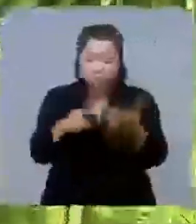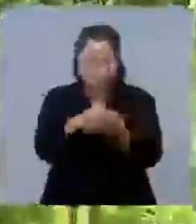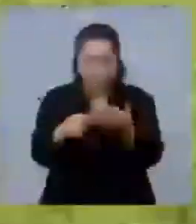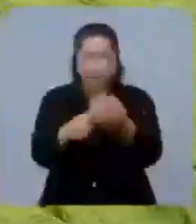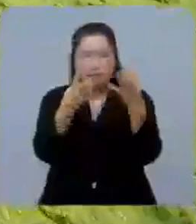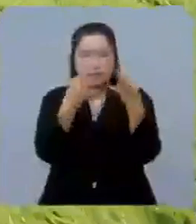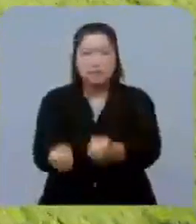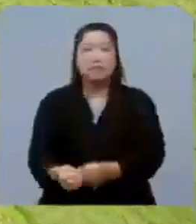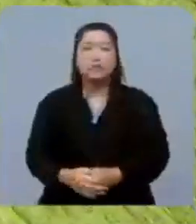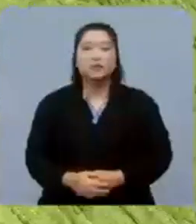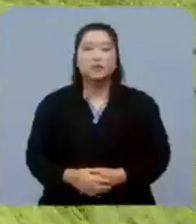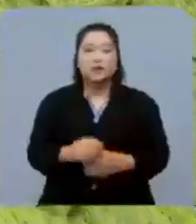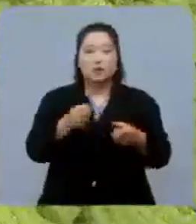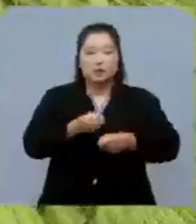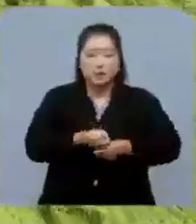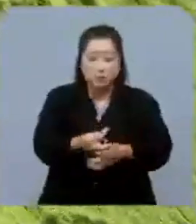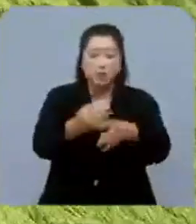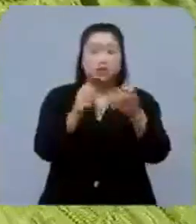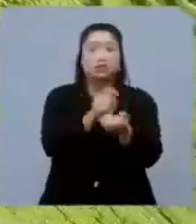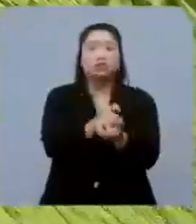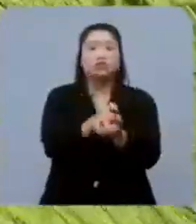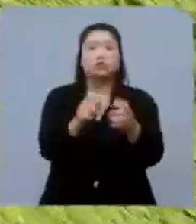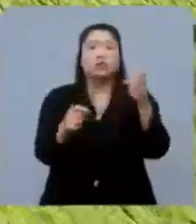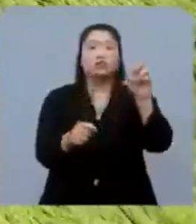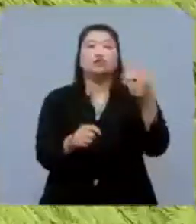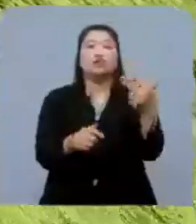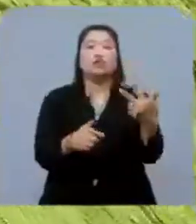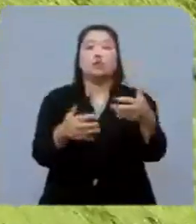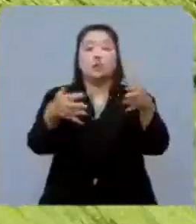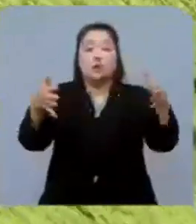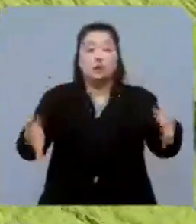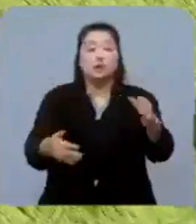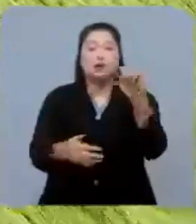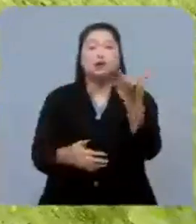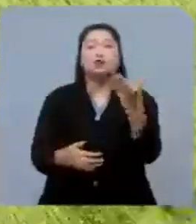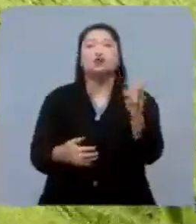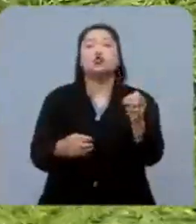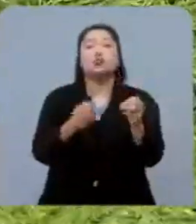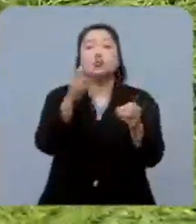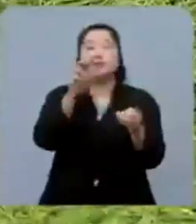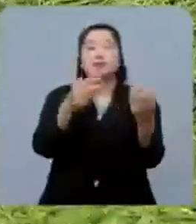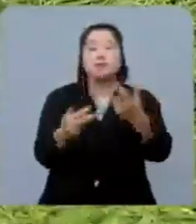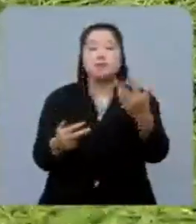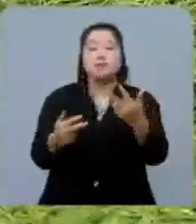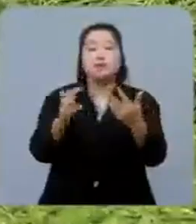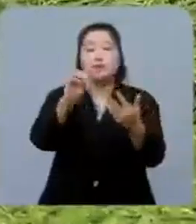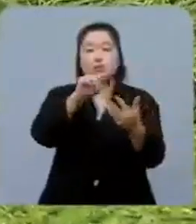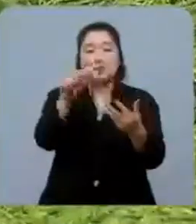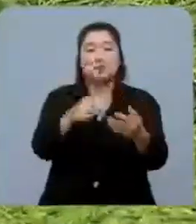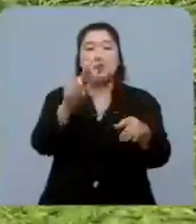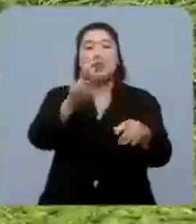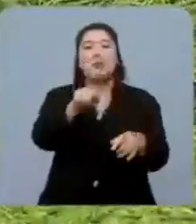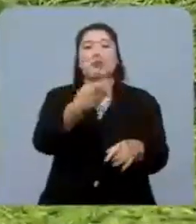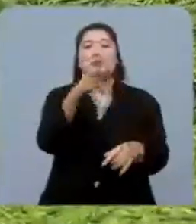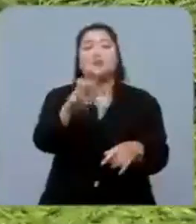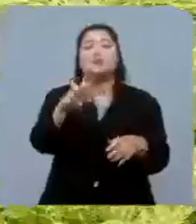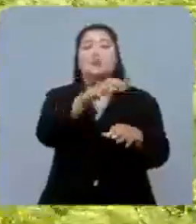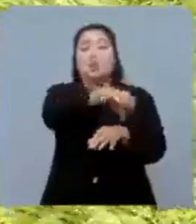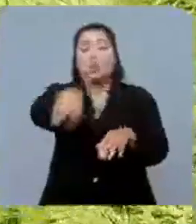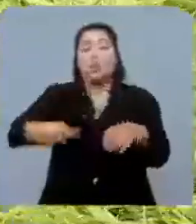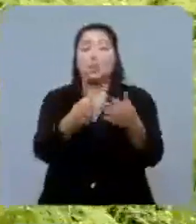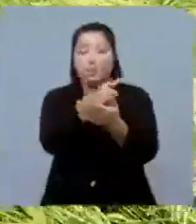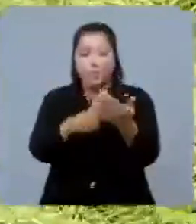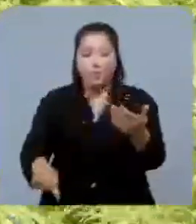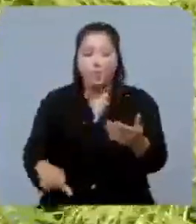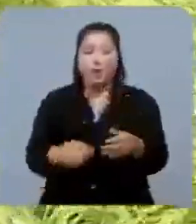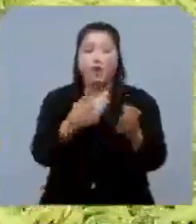속출했습니다. 피해 면적만 축구장 27개 크기에 19만 7천 제곱미터, 120개 농가가 피해를 봤습니다.